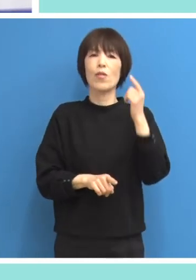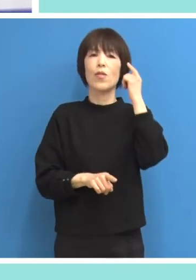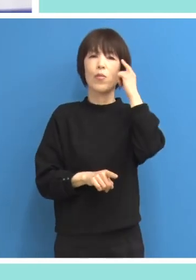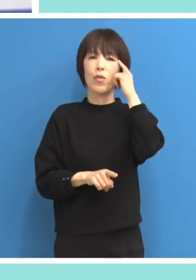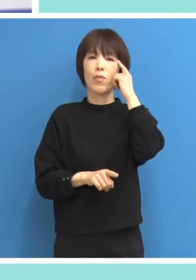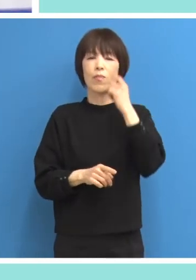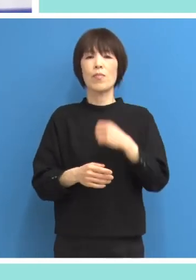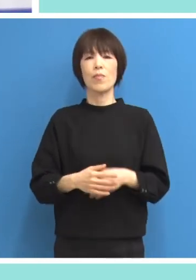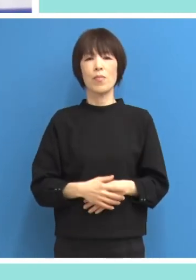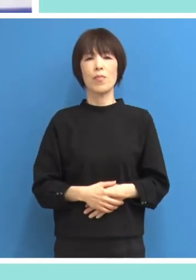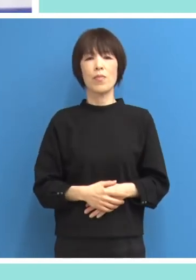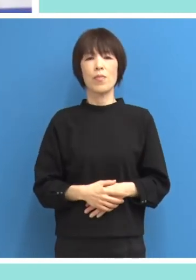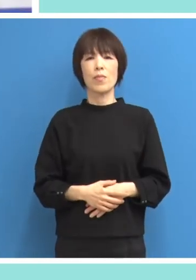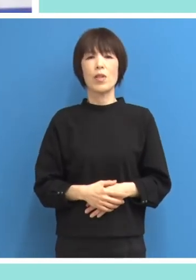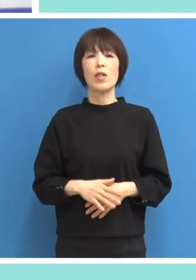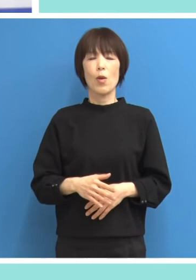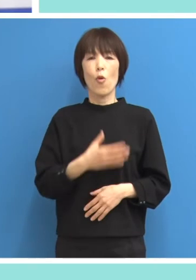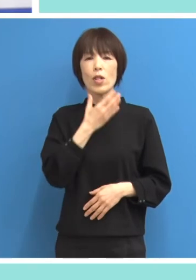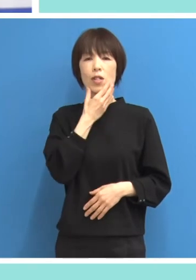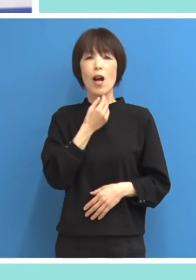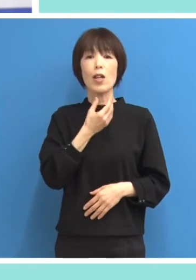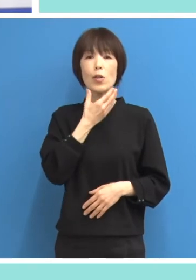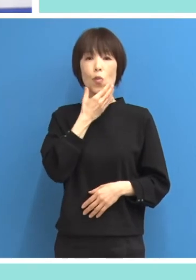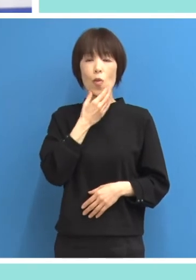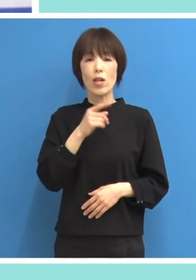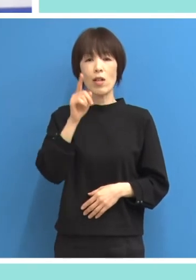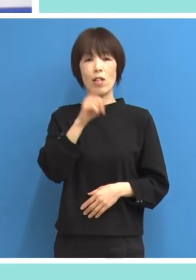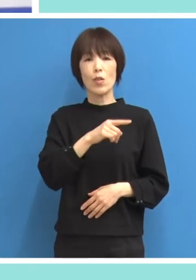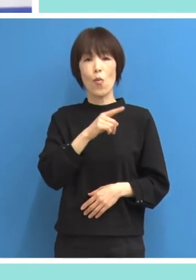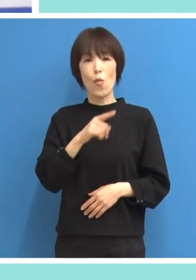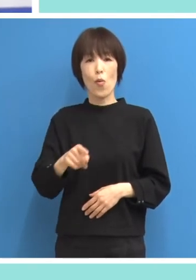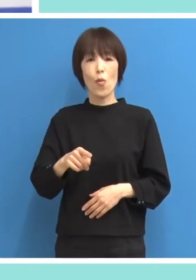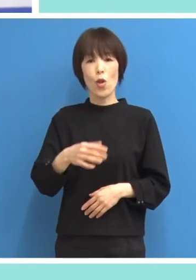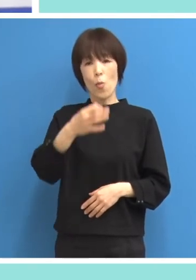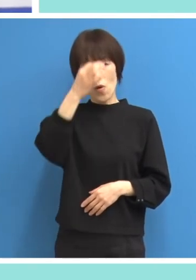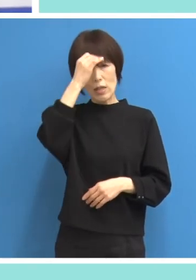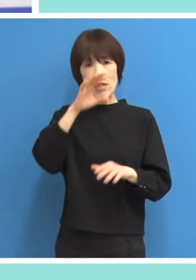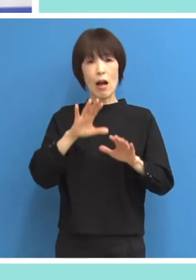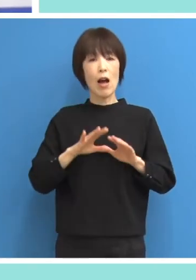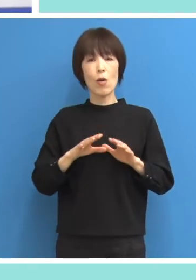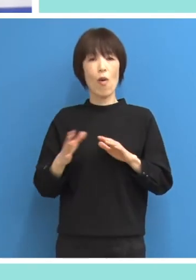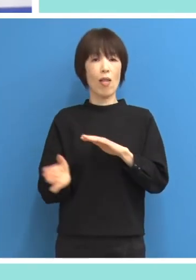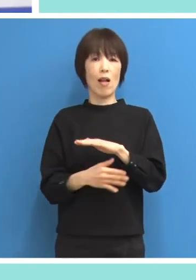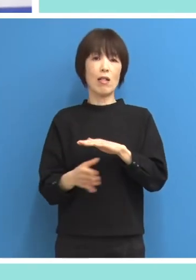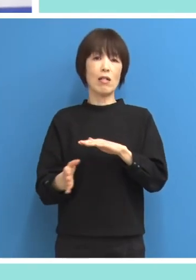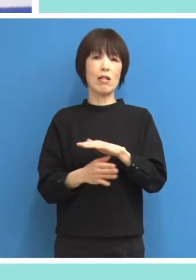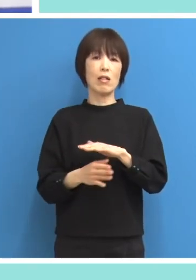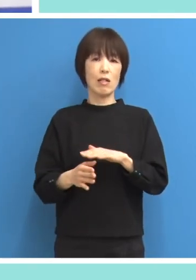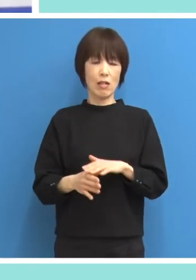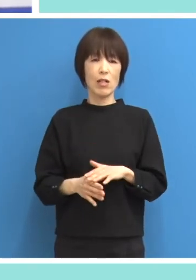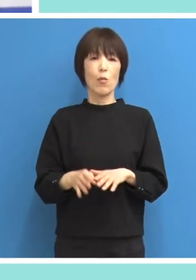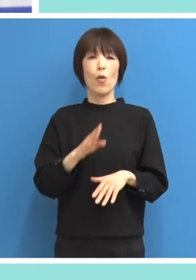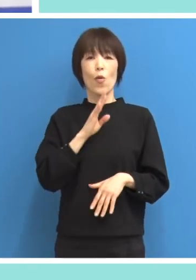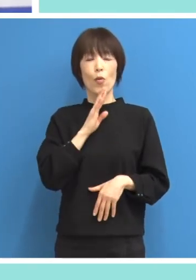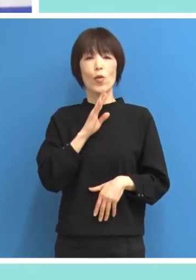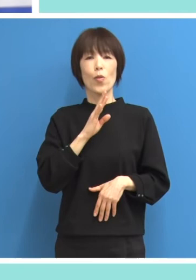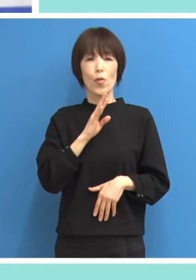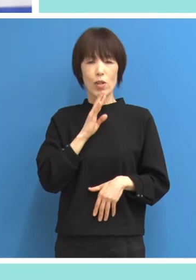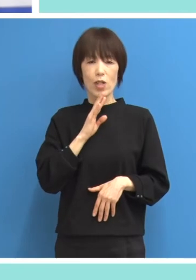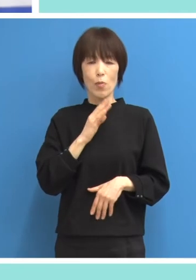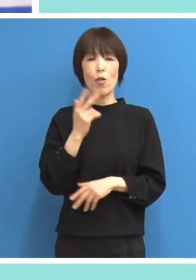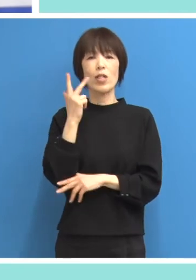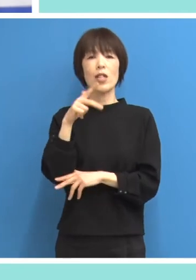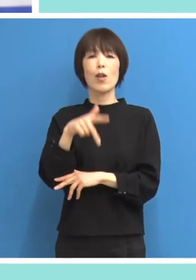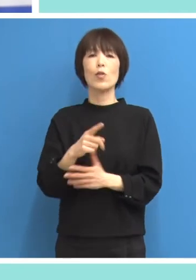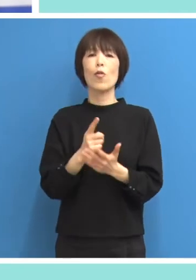ではないかなと思ってます。ただ幸いにして人的な被害というものには至っていない。これは本当にあの役所